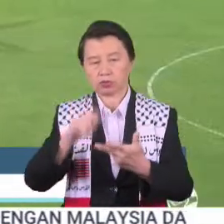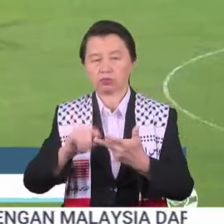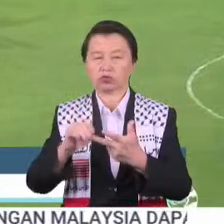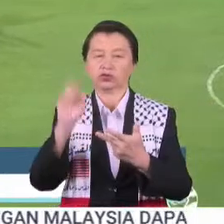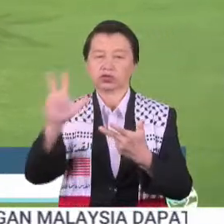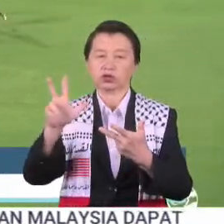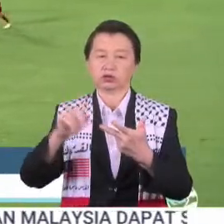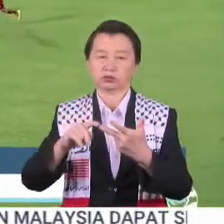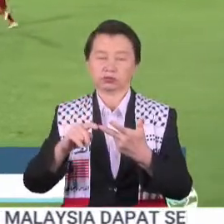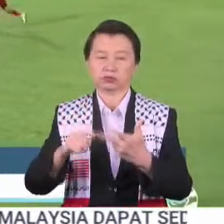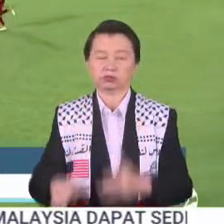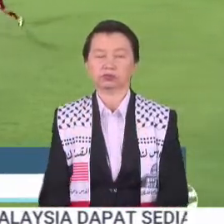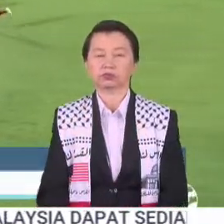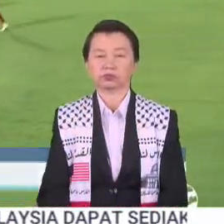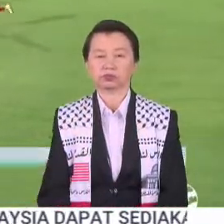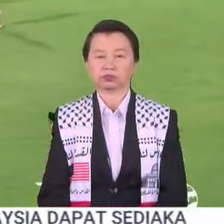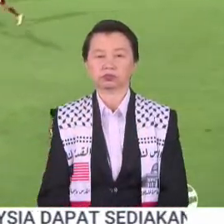3.